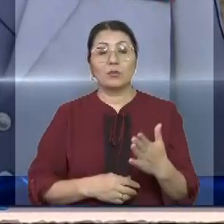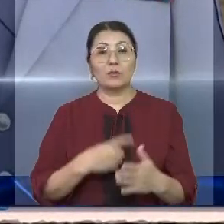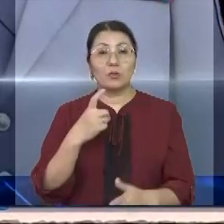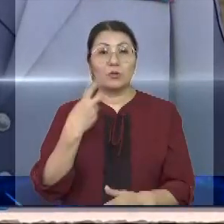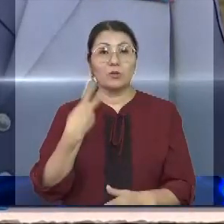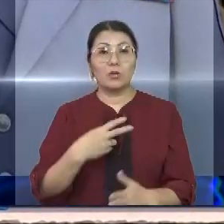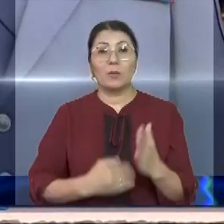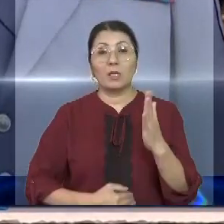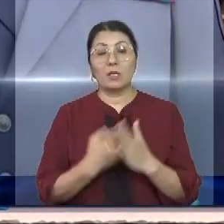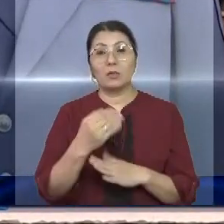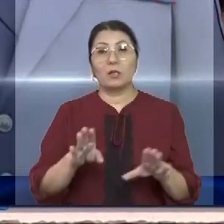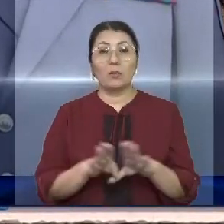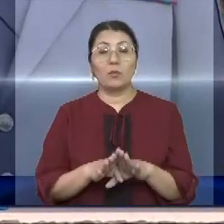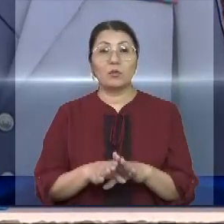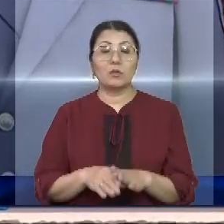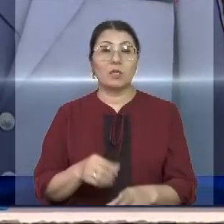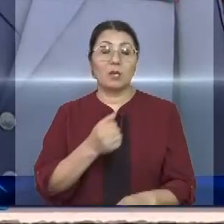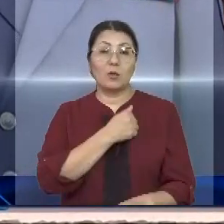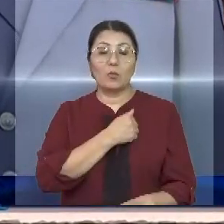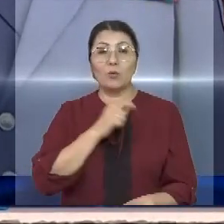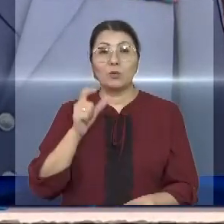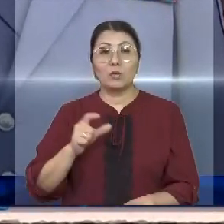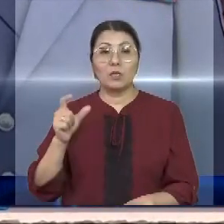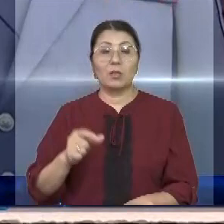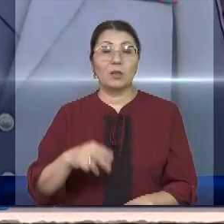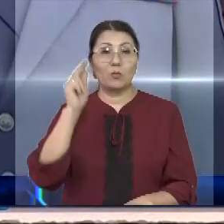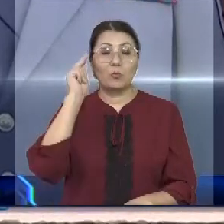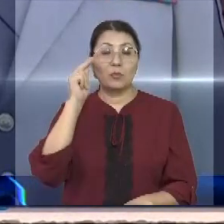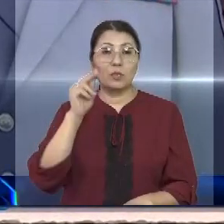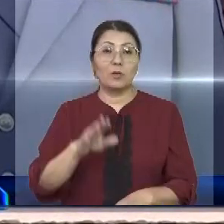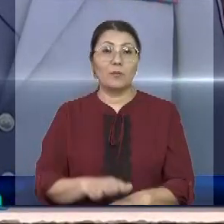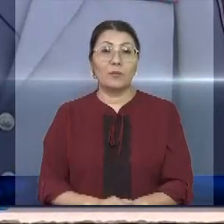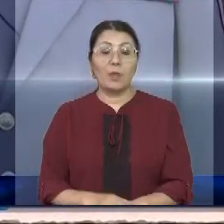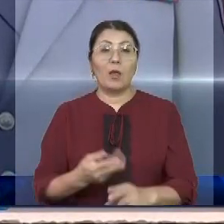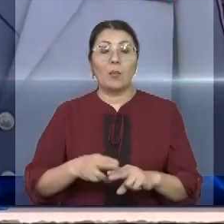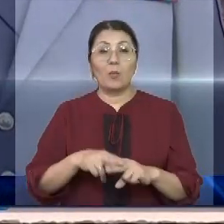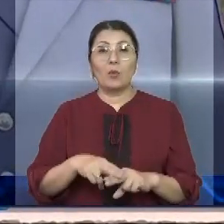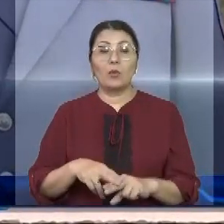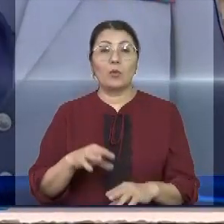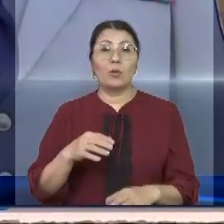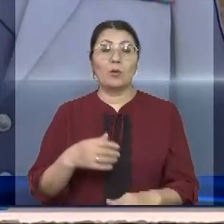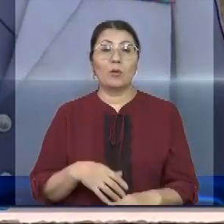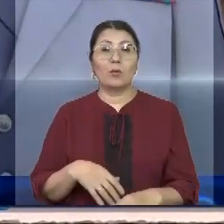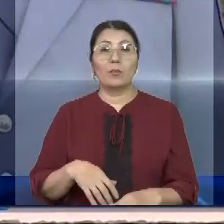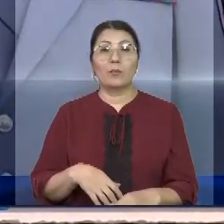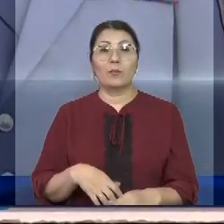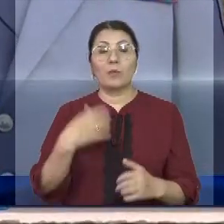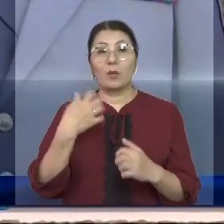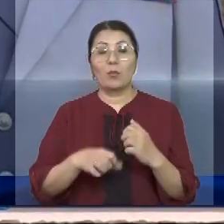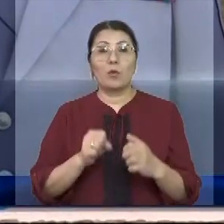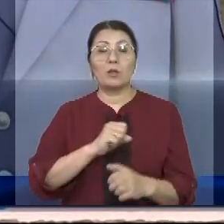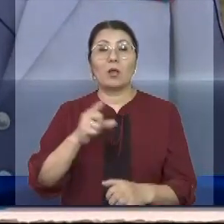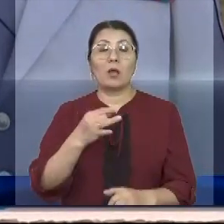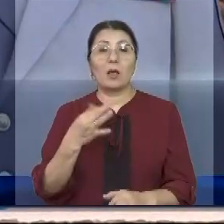120-дан астам осында курсанттар осы жерде де білім алып шықты. Бұл Орта Азиядағы осындай ерекше жалғыз